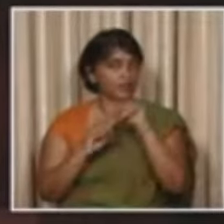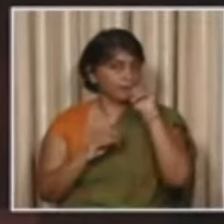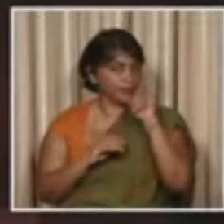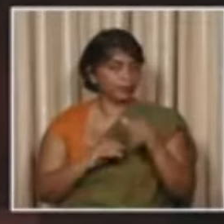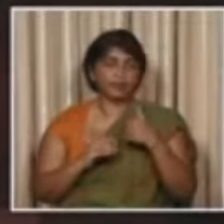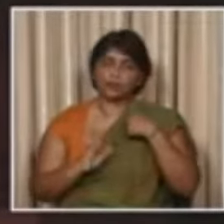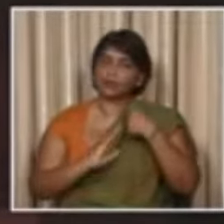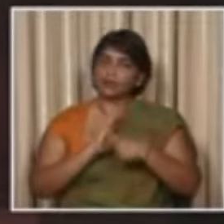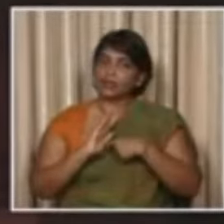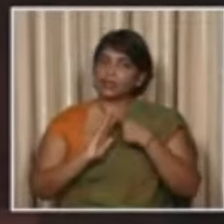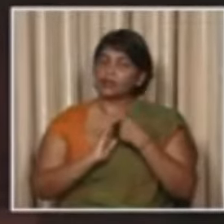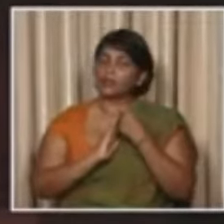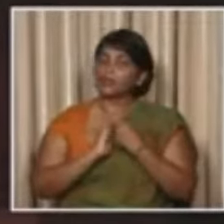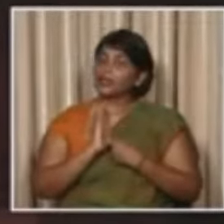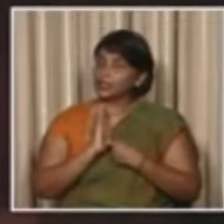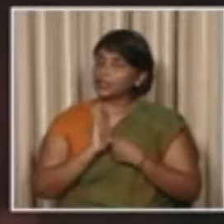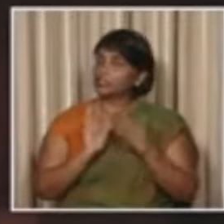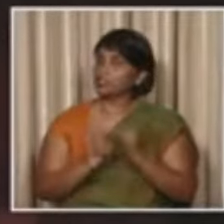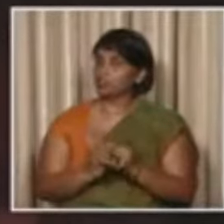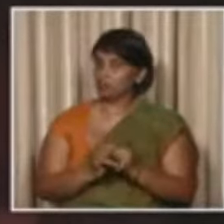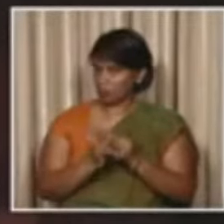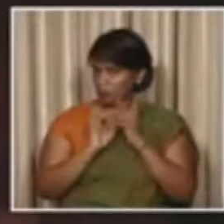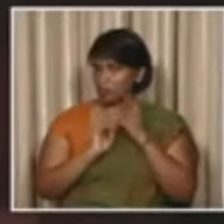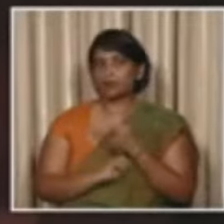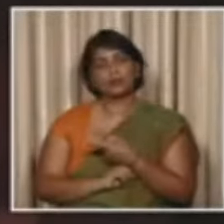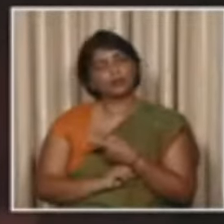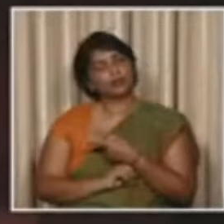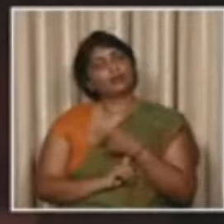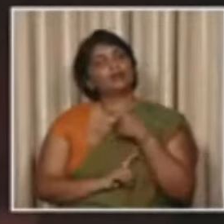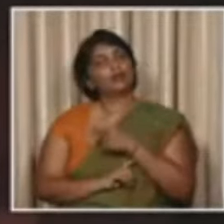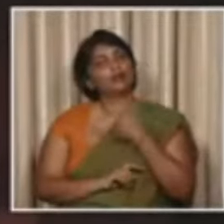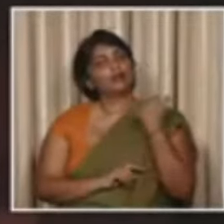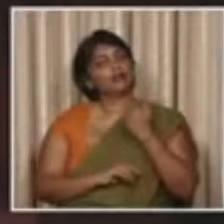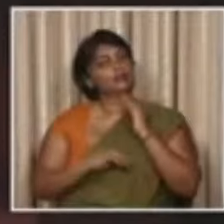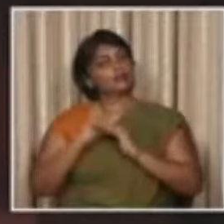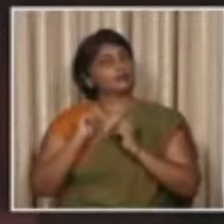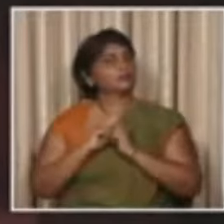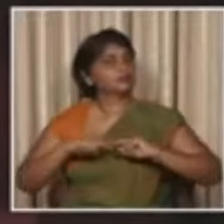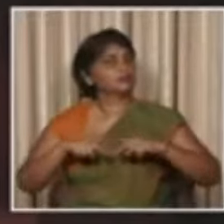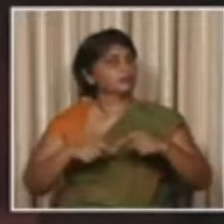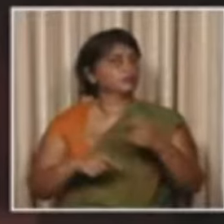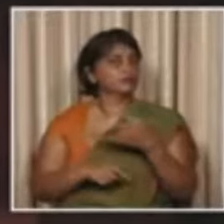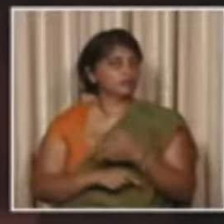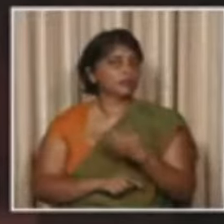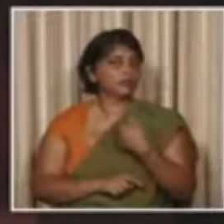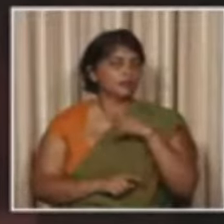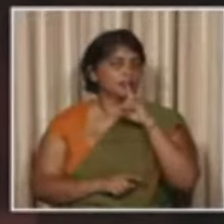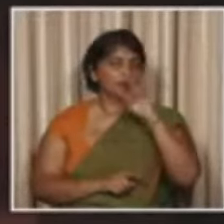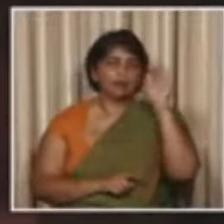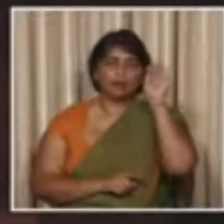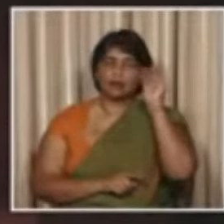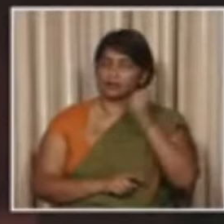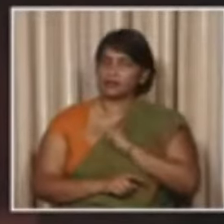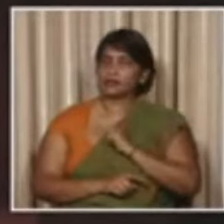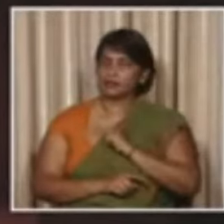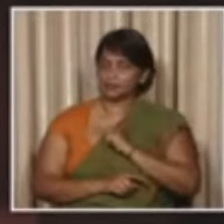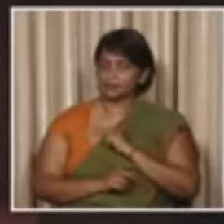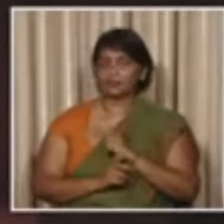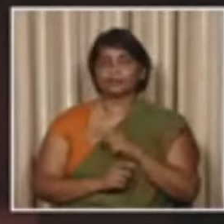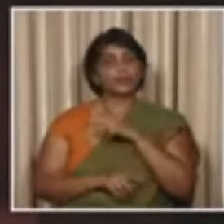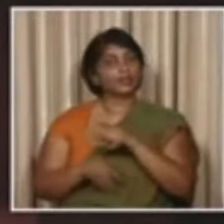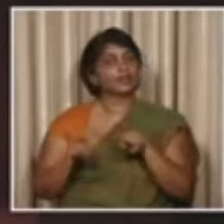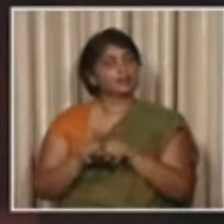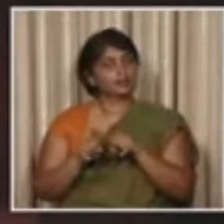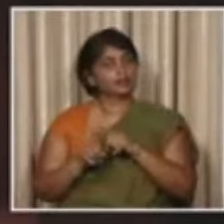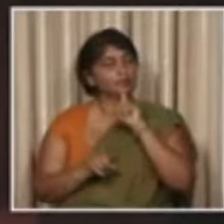අපේ රටේ නීතියට අනුකූලවද මේ අලුත් ක්‍රමවේදයේ ක්‍රියාත්මක වන්නේ කියන එක මම අහන්නට කැමතියි. ඒ වගේම